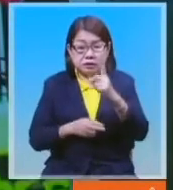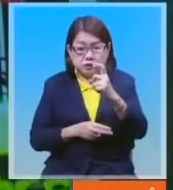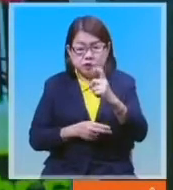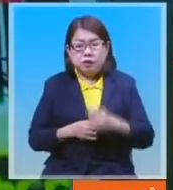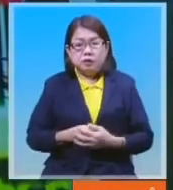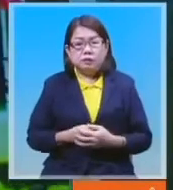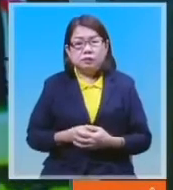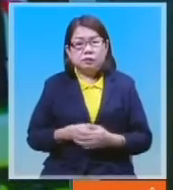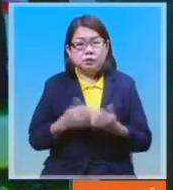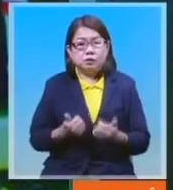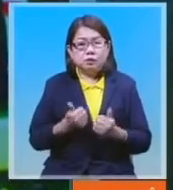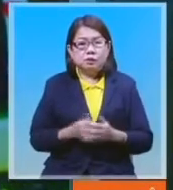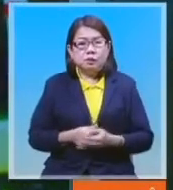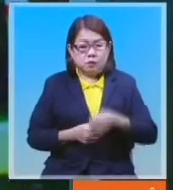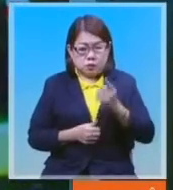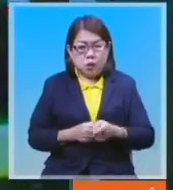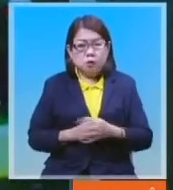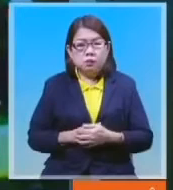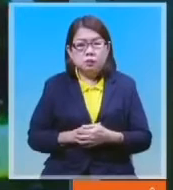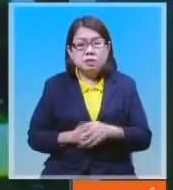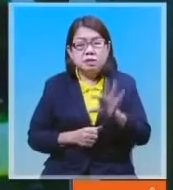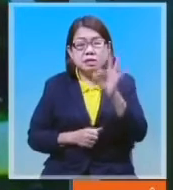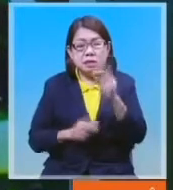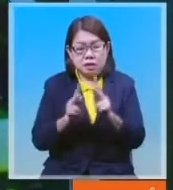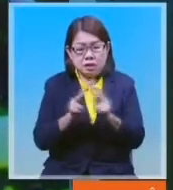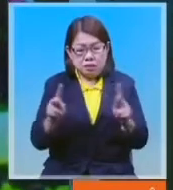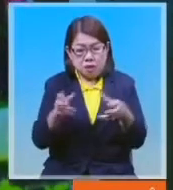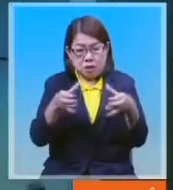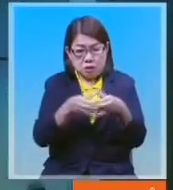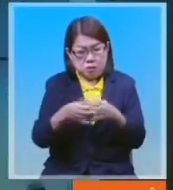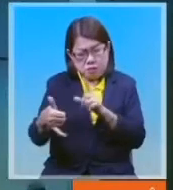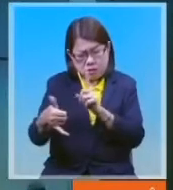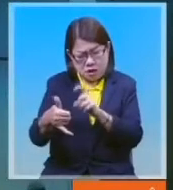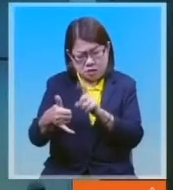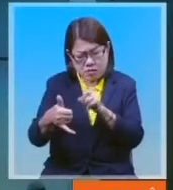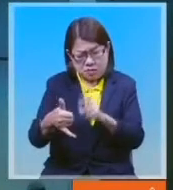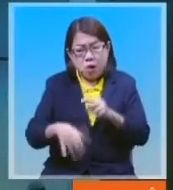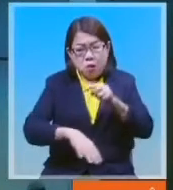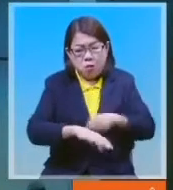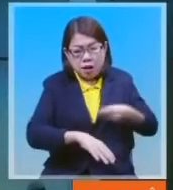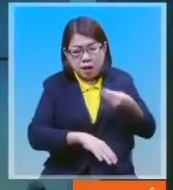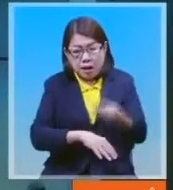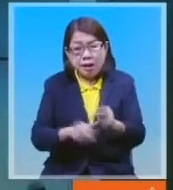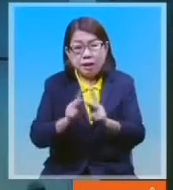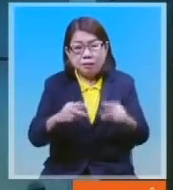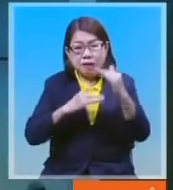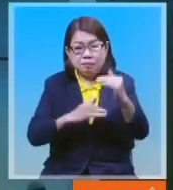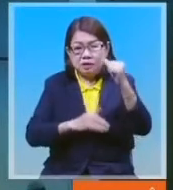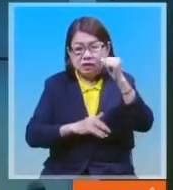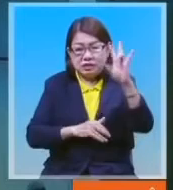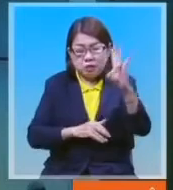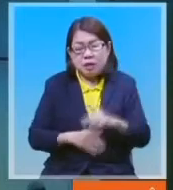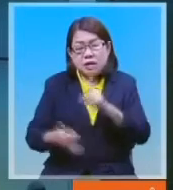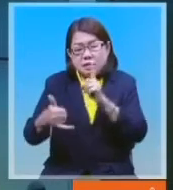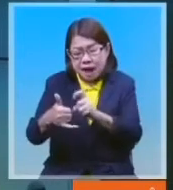นั้นตอนนี้ให้ทำการตั้งคณะกรรมการขึ้นมาสอบสวนสอบถาม